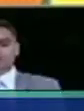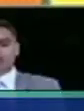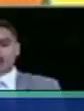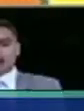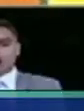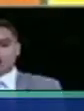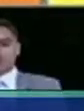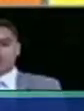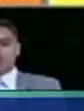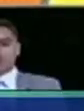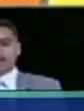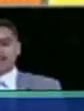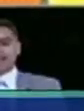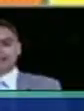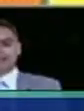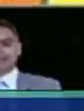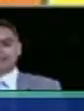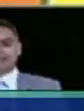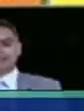خليني اقول لكم حاجه مهمه قوي.